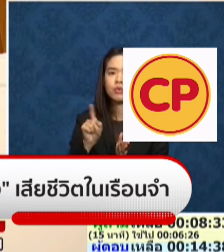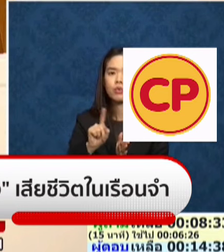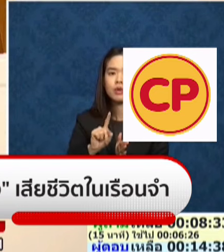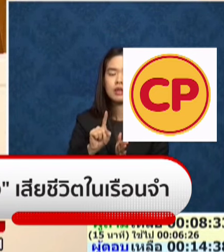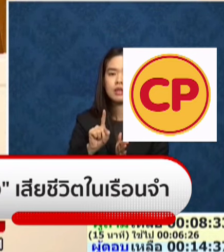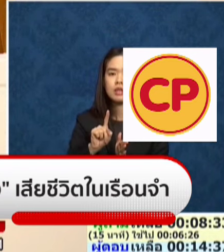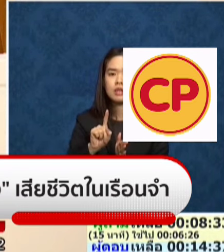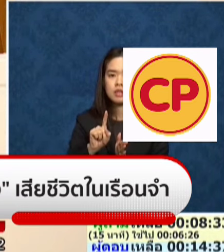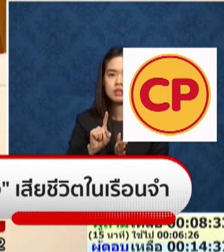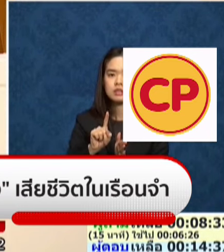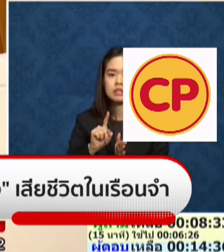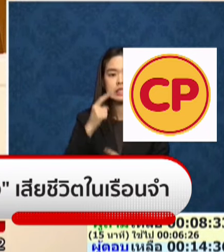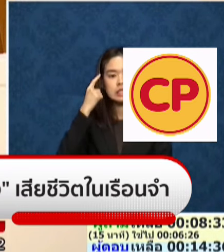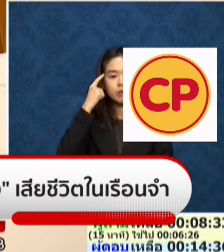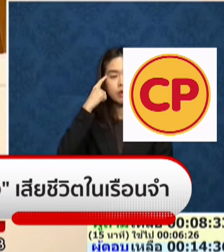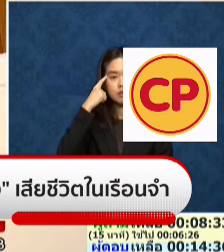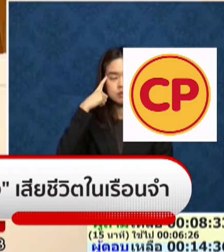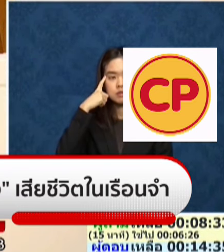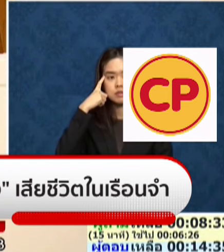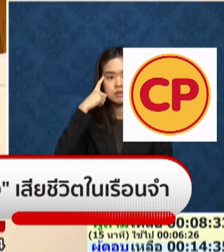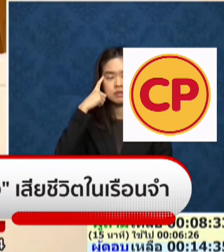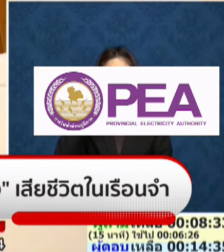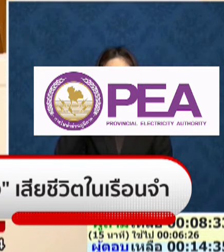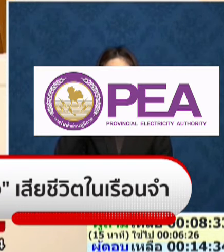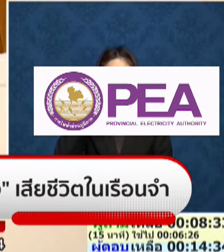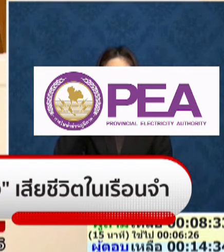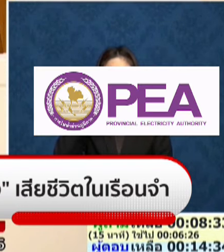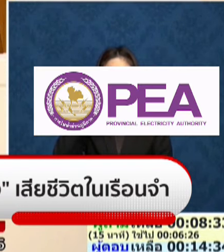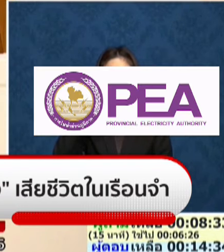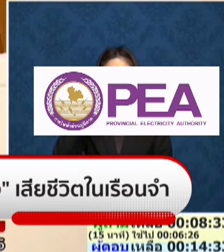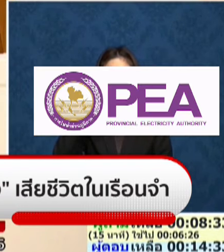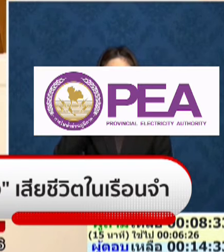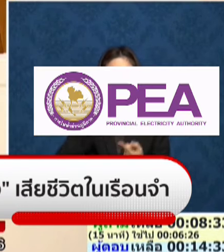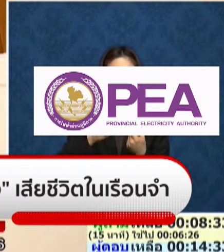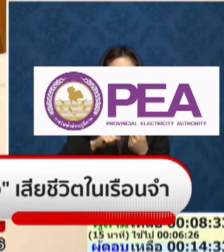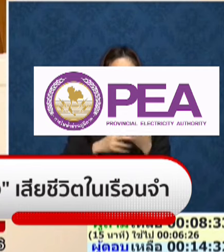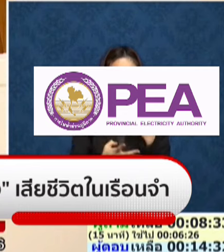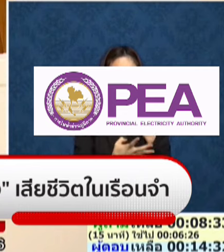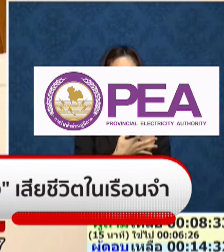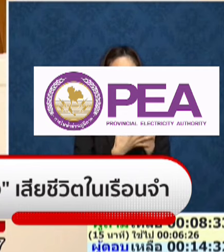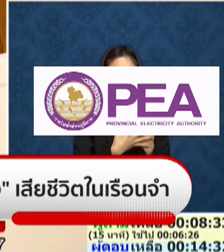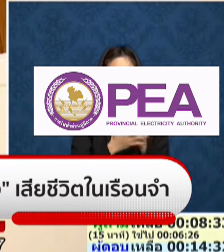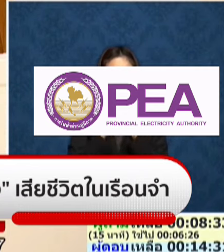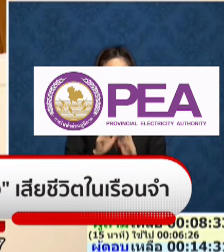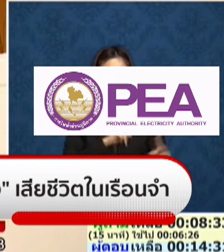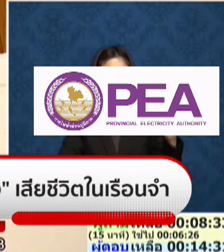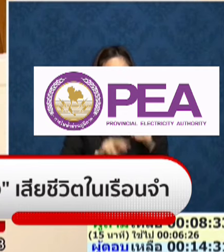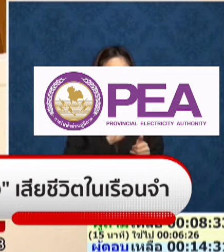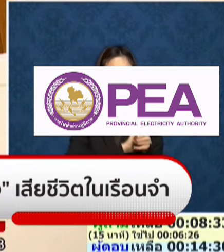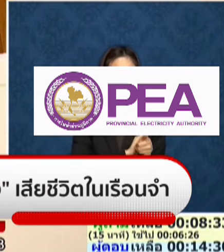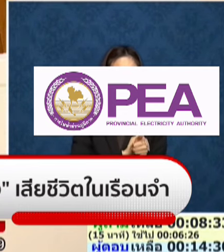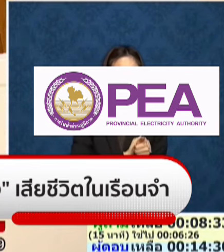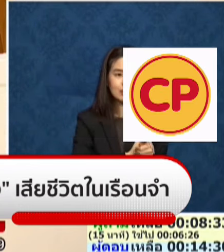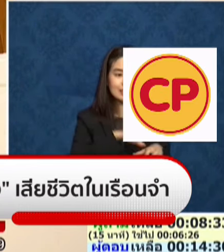นี่ยทางนิติเวชโรงพยาบาลธรรมศาสตร์เฉลิมพระเกียรติระบุว่าเกิดจากการเสียสมดุลเกลือแร่ในเลือดร่วมกับโร